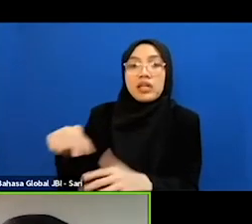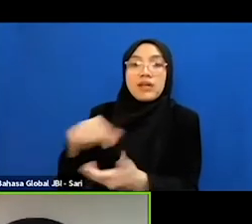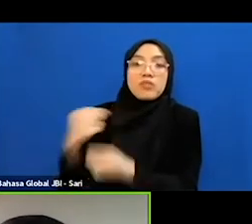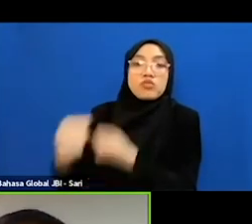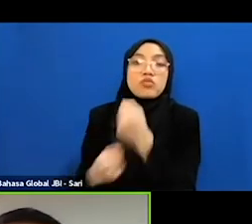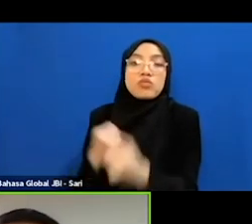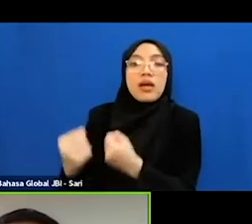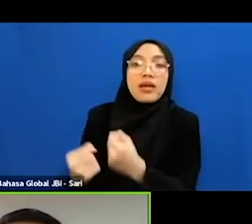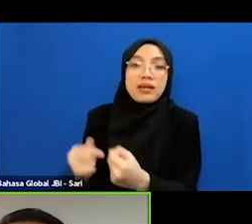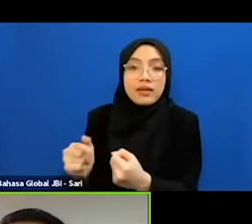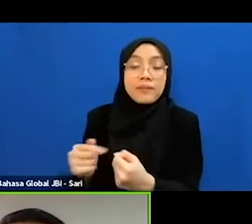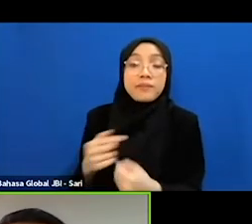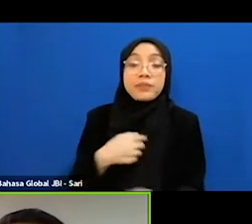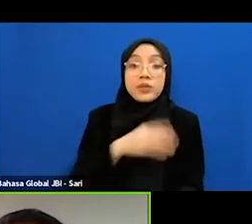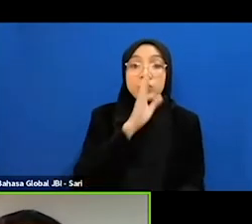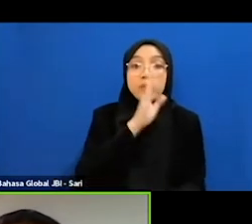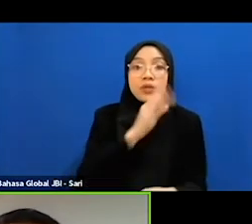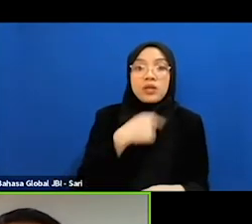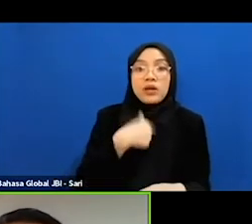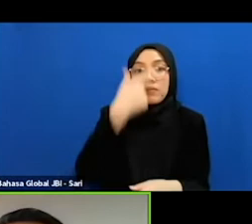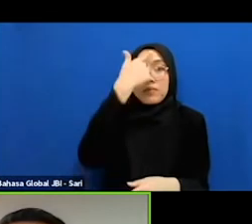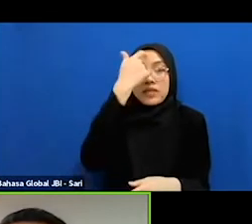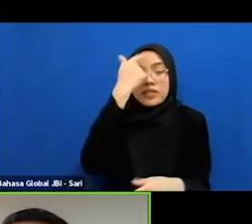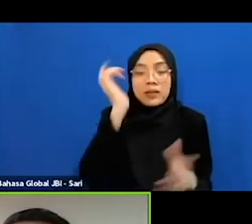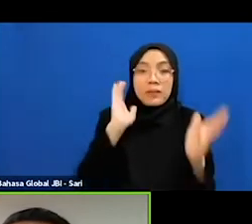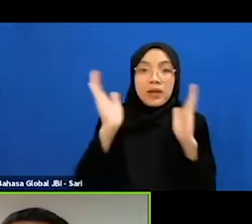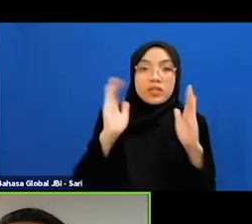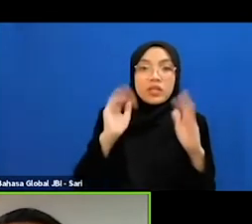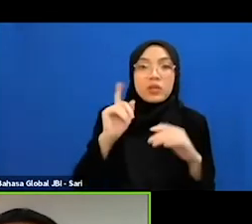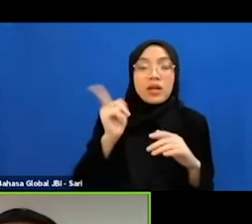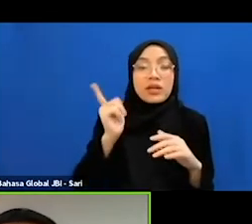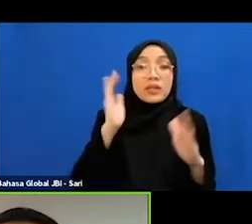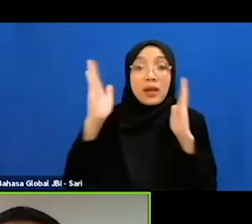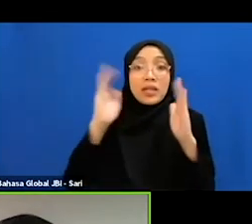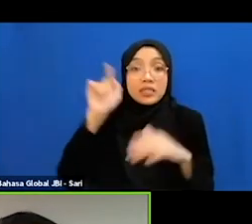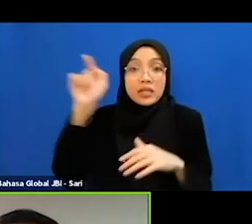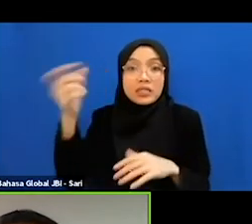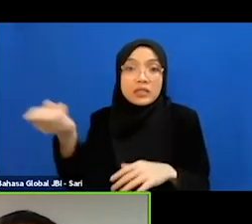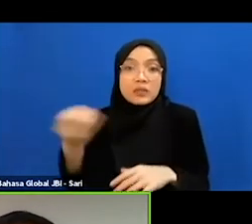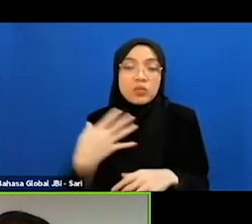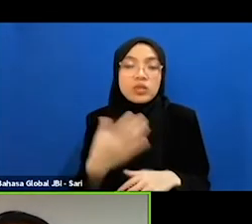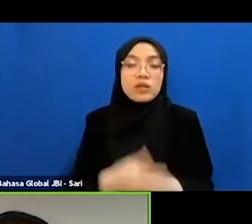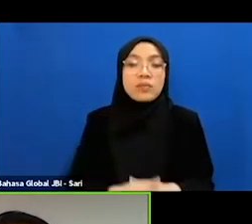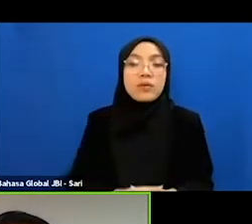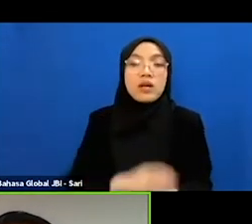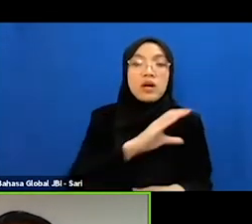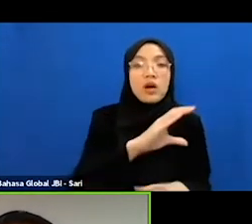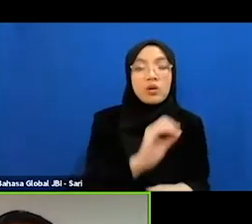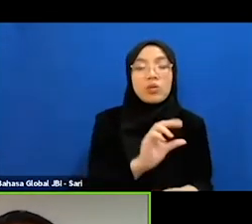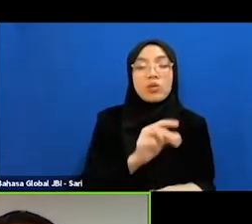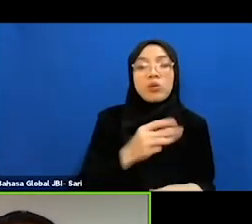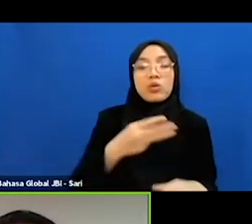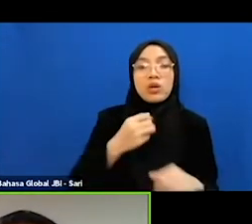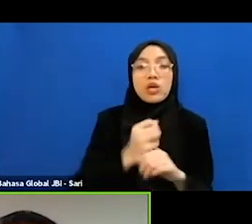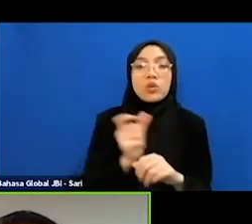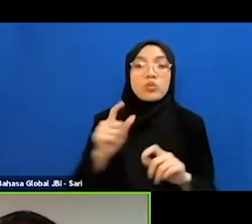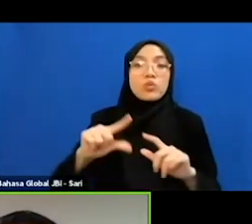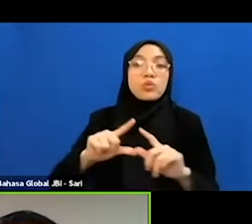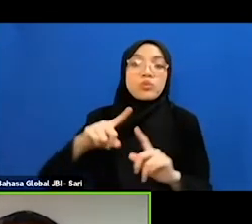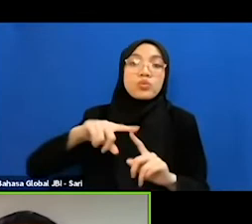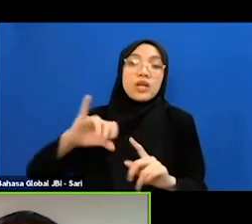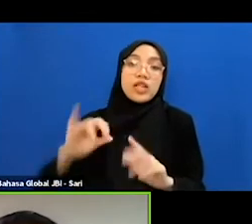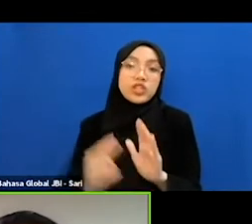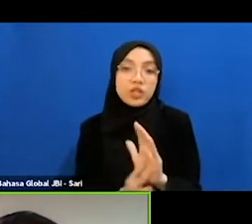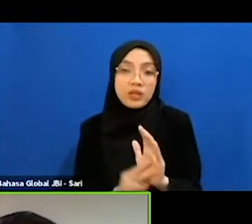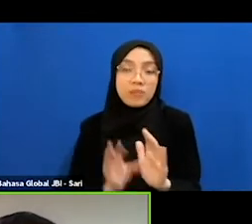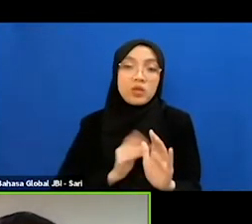Terus terang saya belajar dari Malaysia itu ada di Malaysia Apa yang disebut sebagai cover regulation correlation adalah